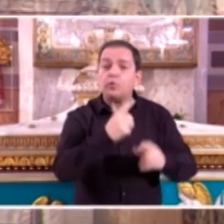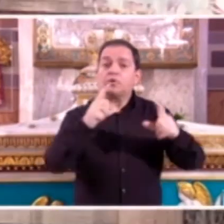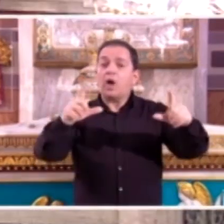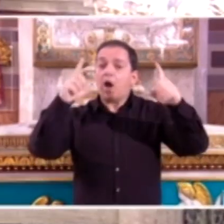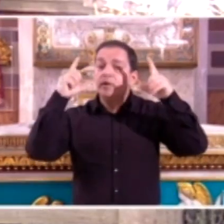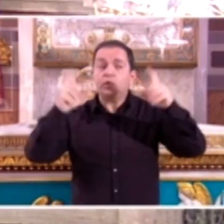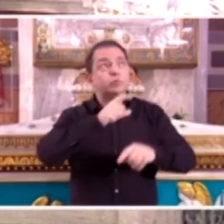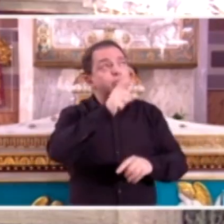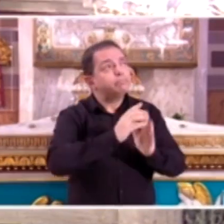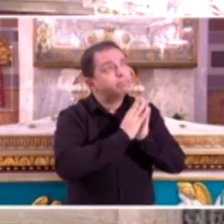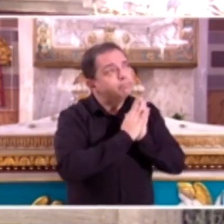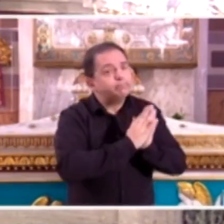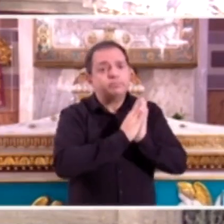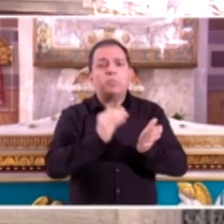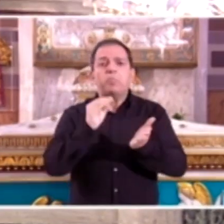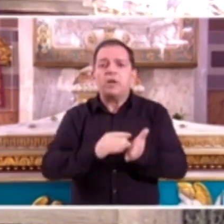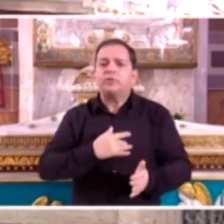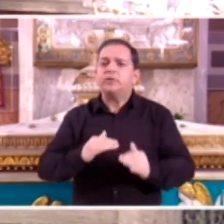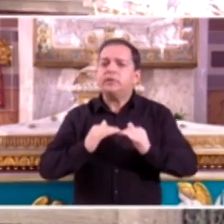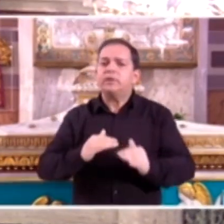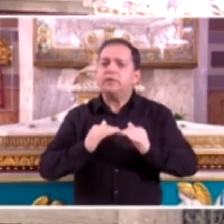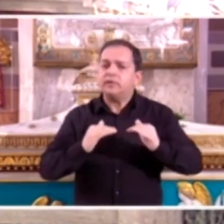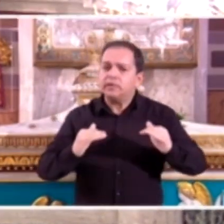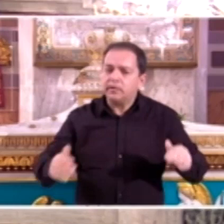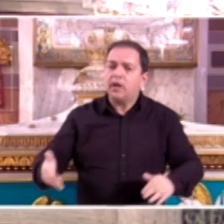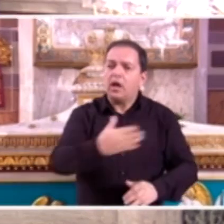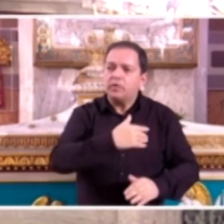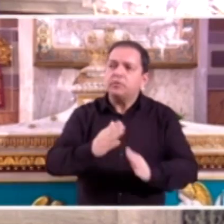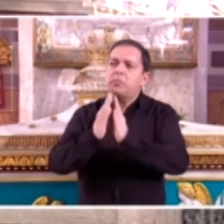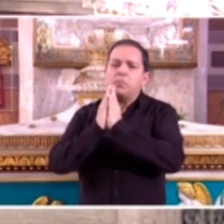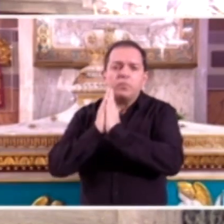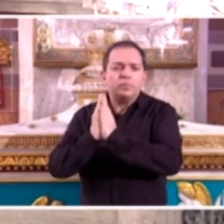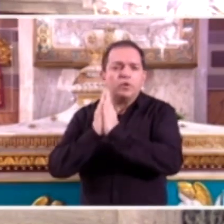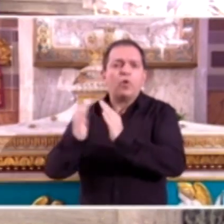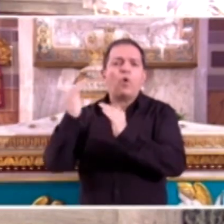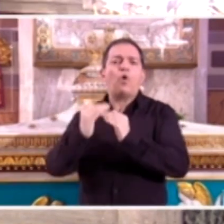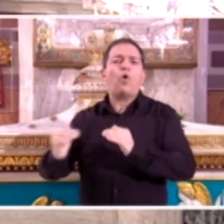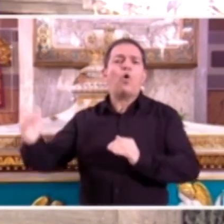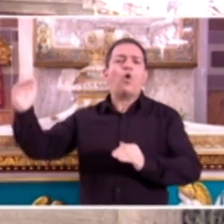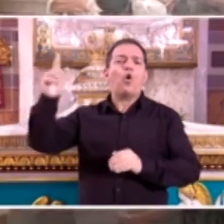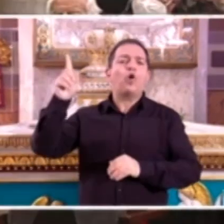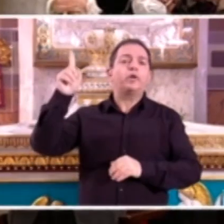Αγίαν ημονεύσαντες, ετικέτη εν ειρήνη του Κυρίου δεηθώμε.